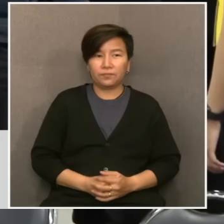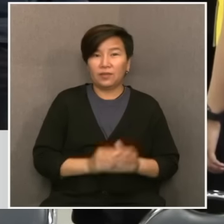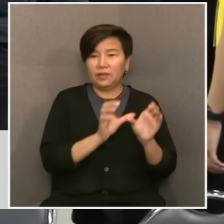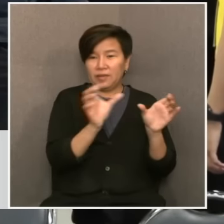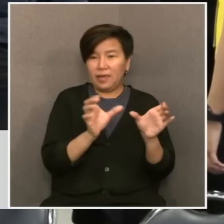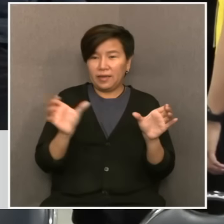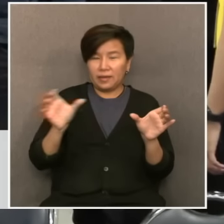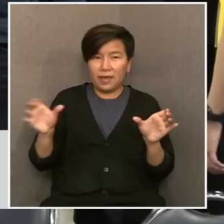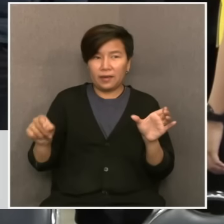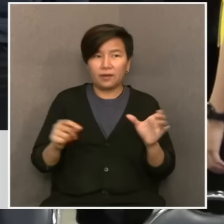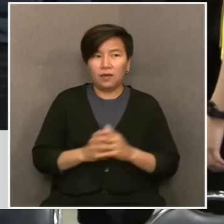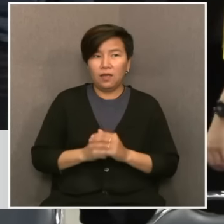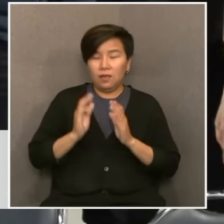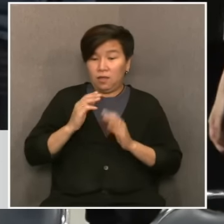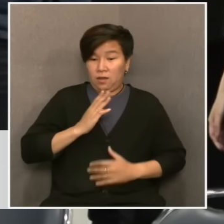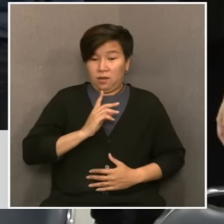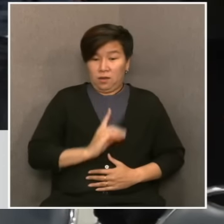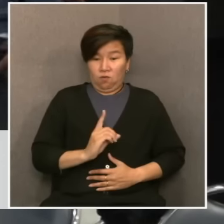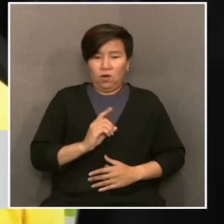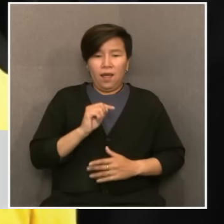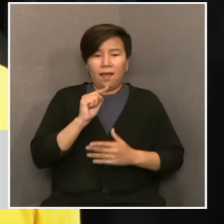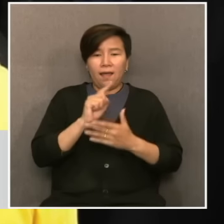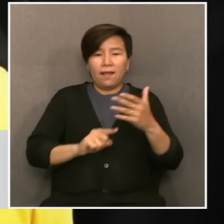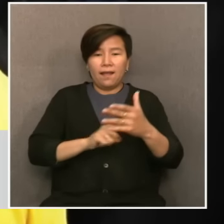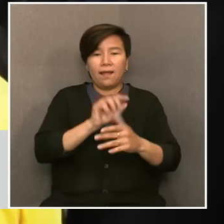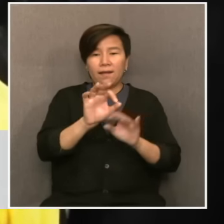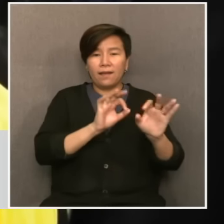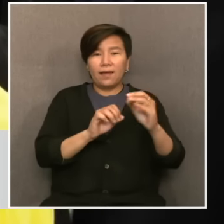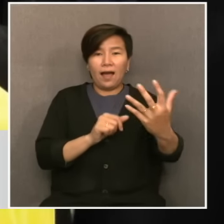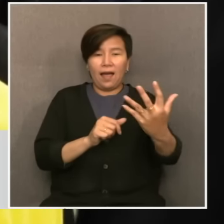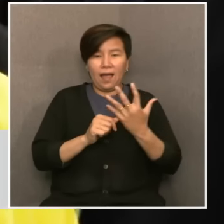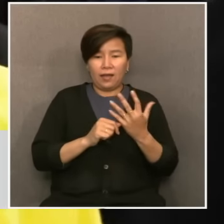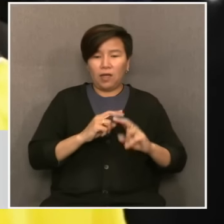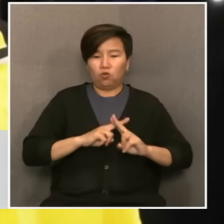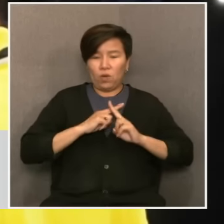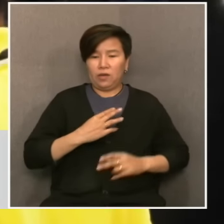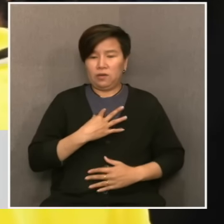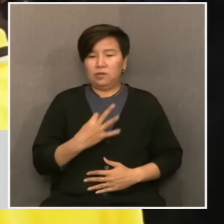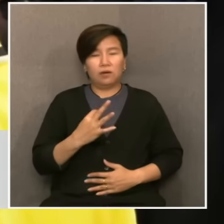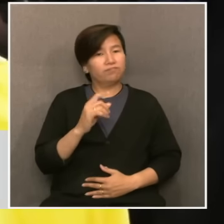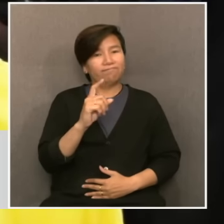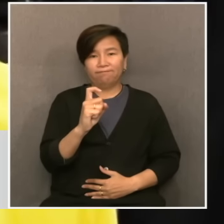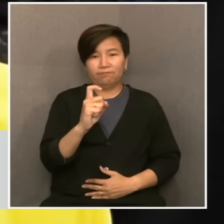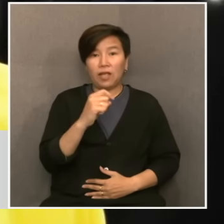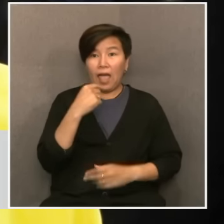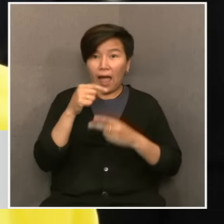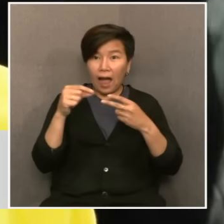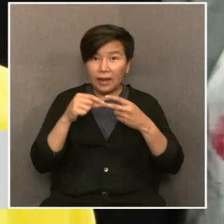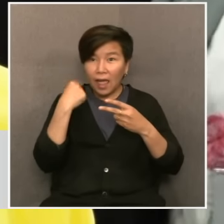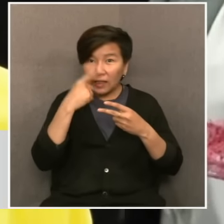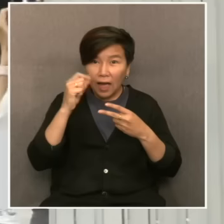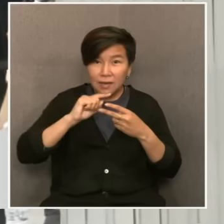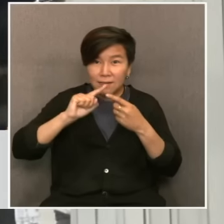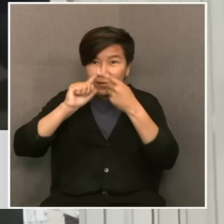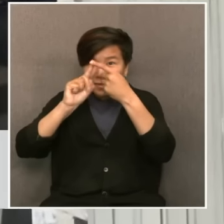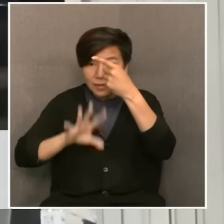องได้ไม่เกิน5คนแต่จะเลือกกลุ่มเดียวกันหรือเลือกตัวเองไม่ได้จากนั้นผู้ที่ได้คะแนนสูงสุด10ลำดับแรก